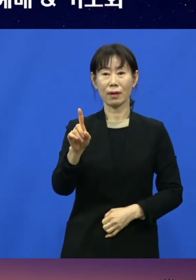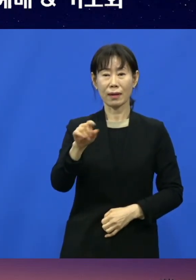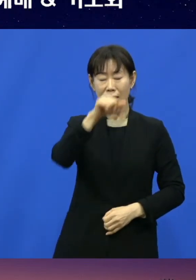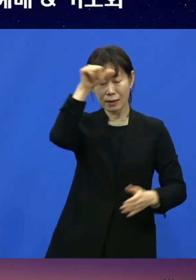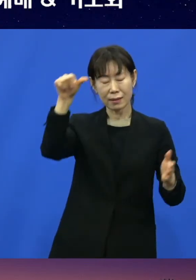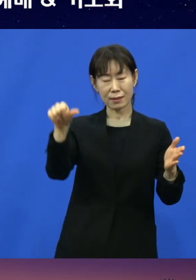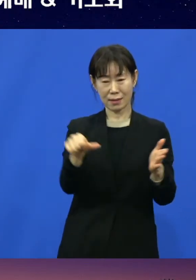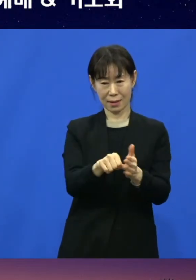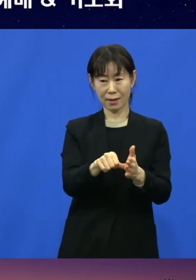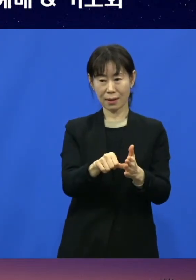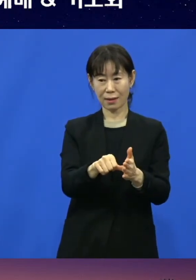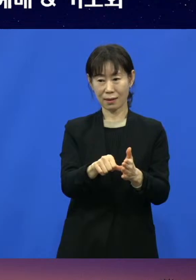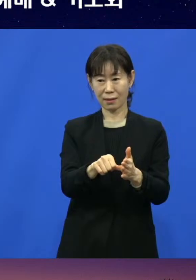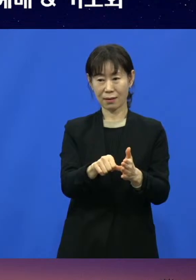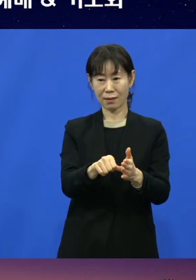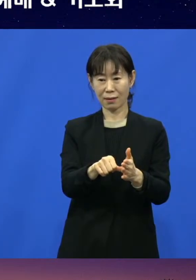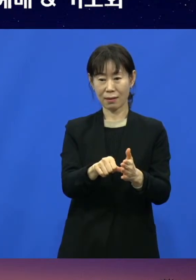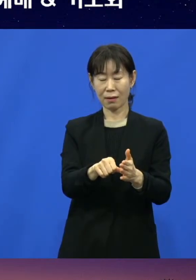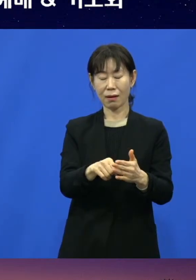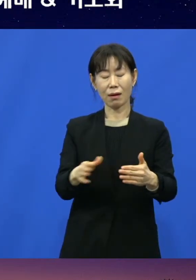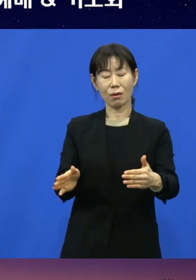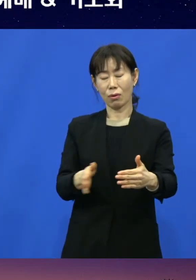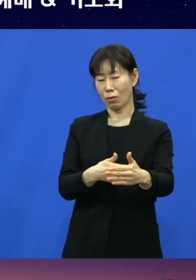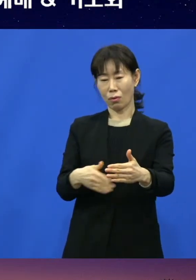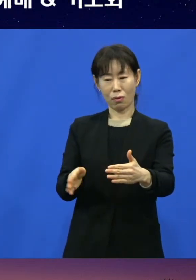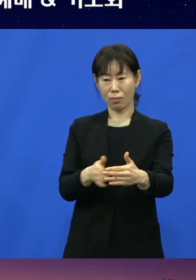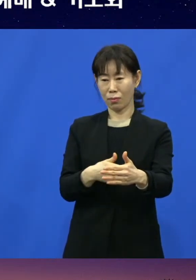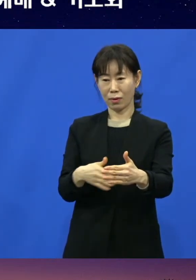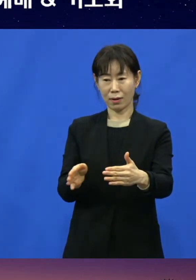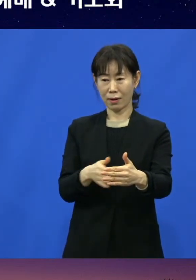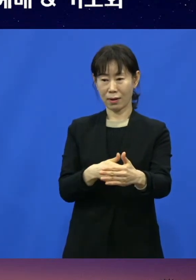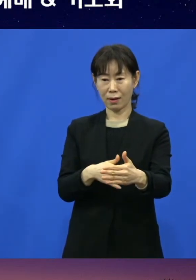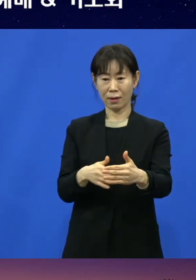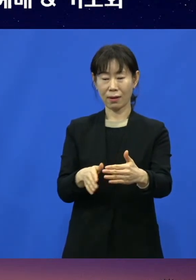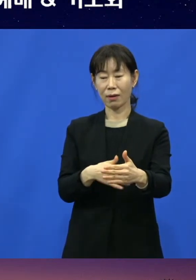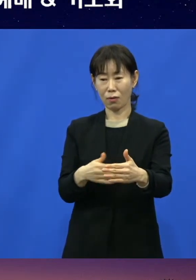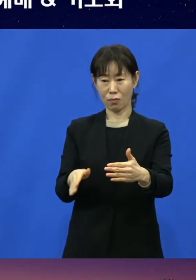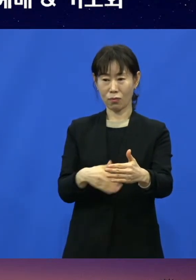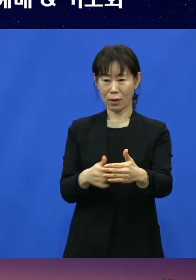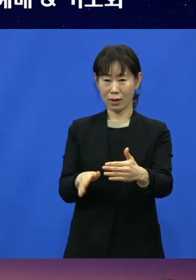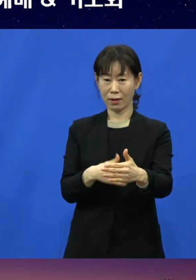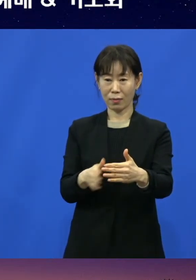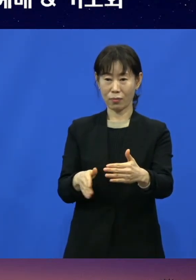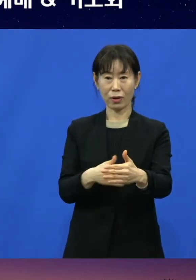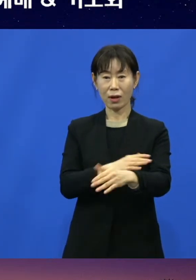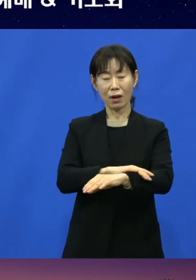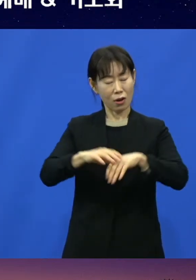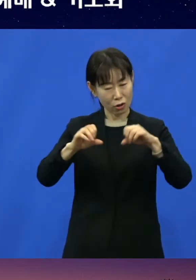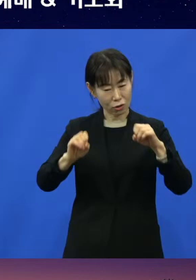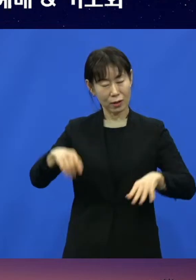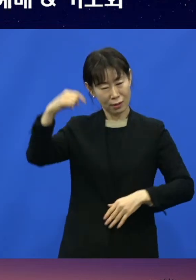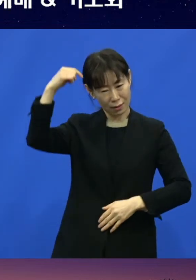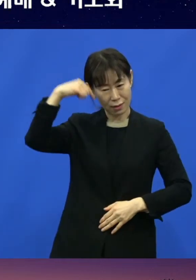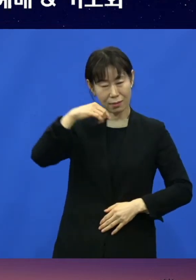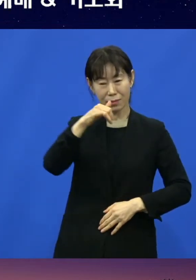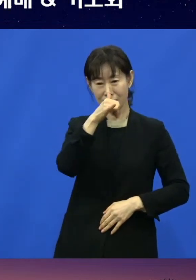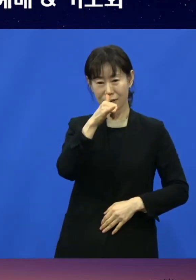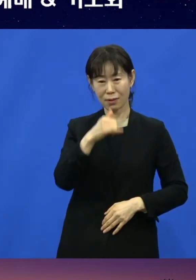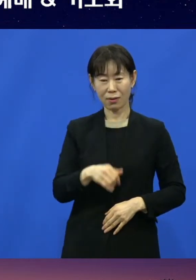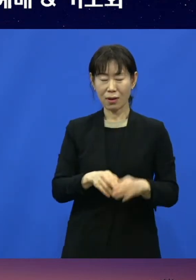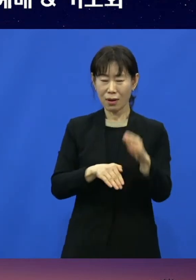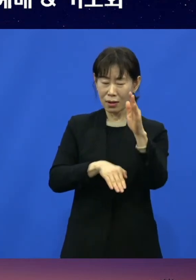인생이 너무 공허한 거예요. 예, 뭔가가 허전한 거, 안 채워지는